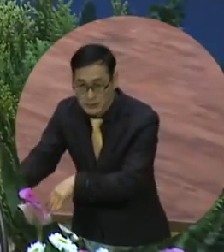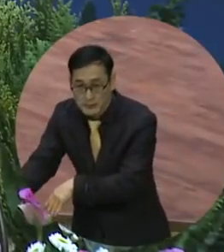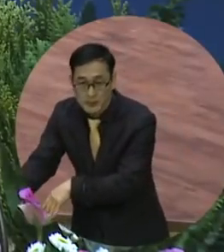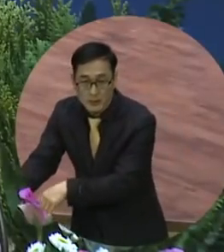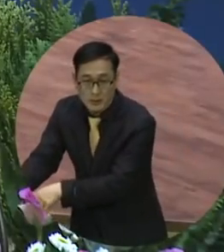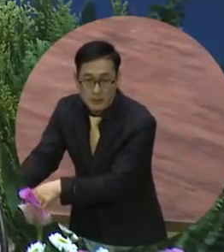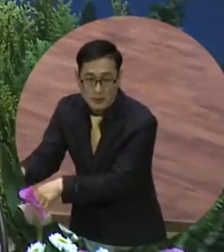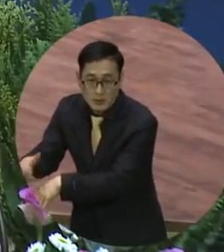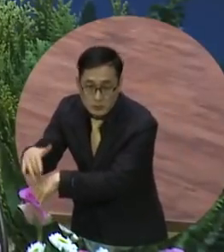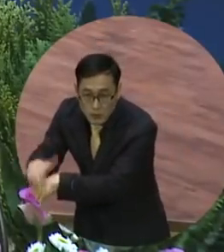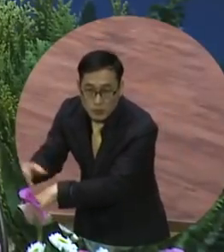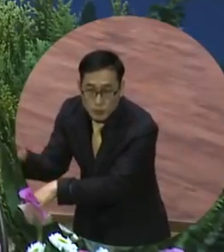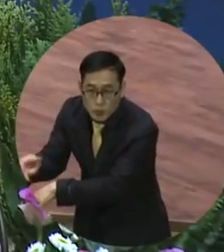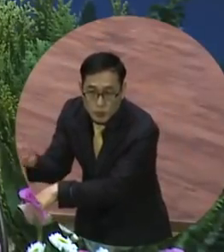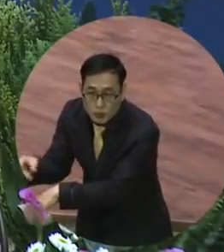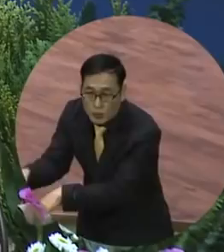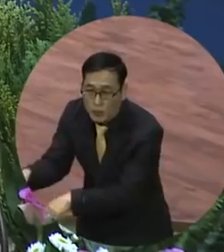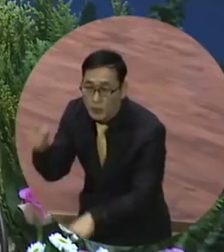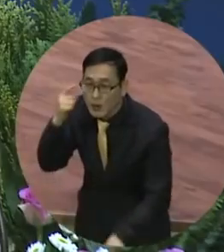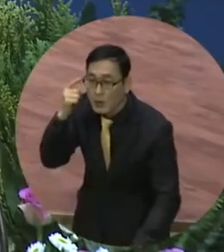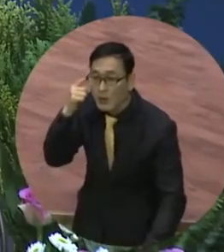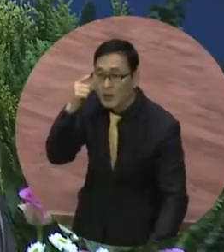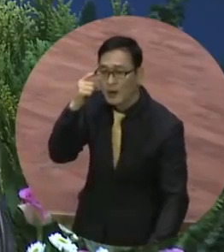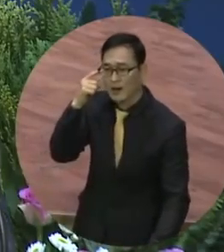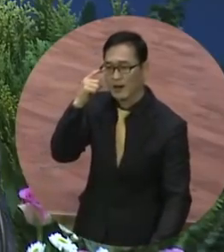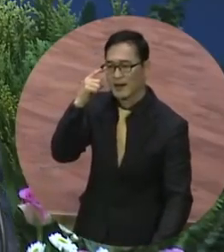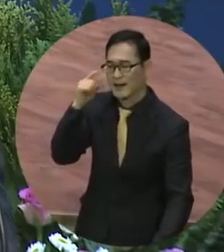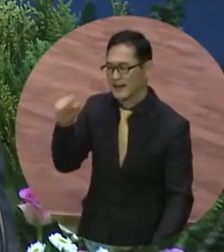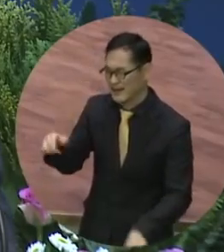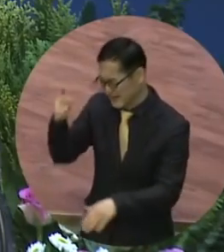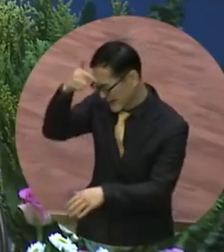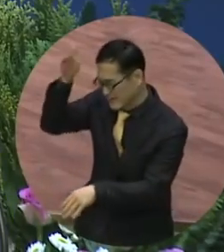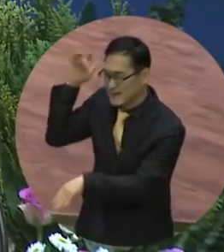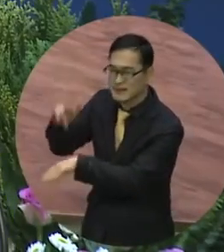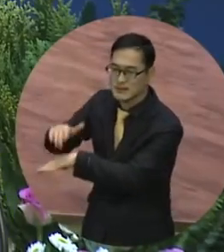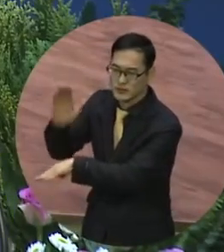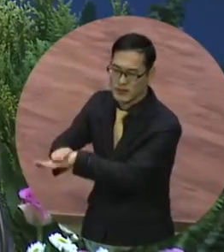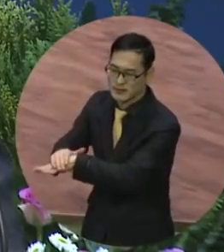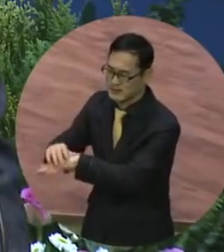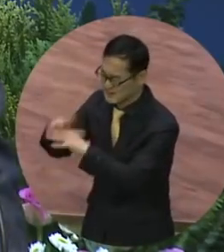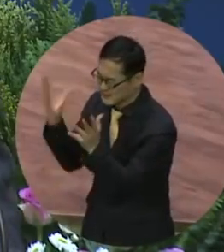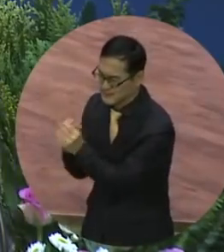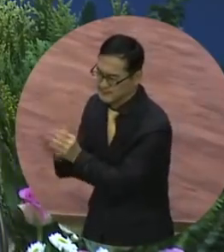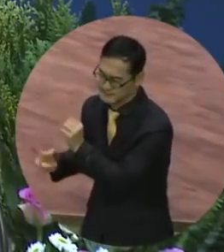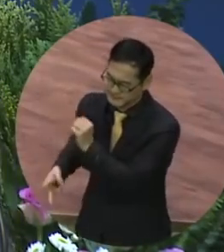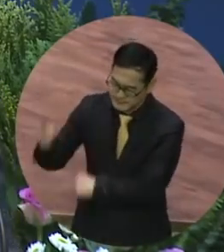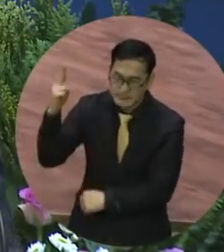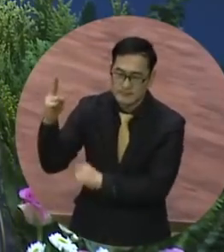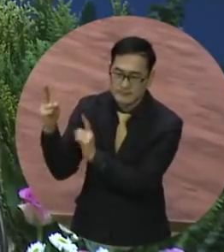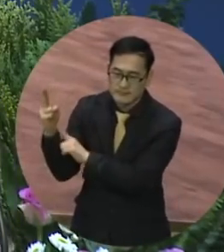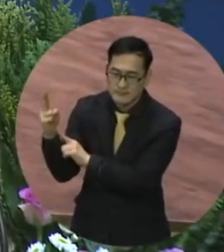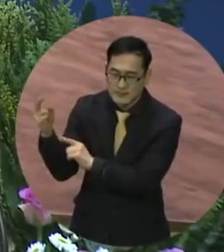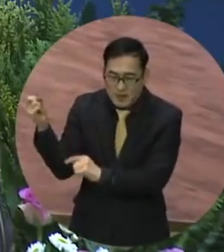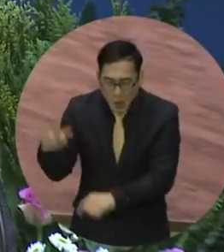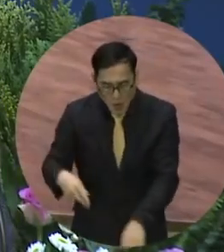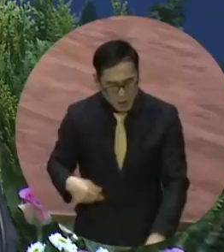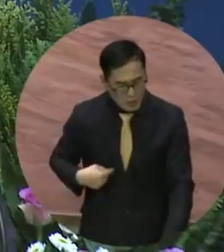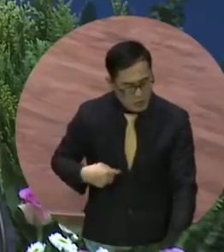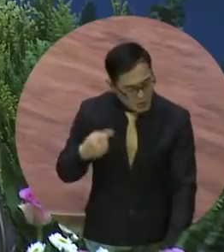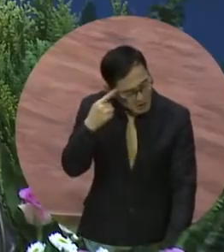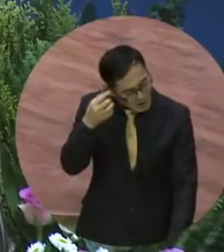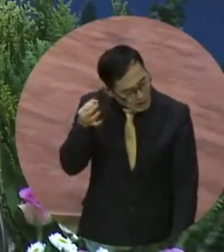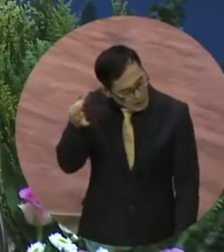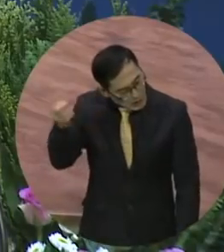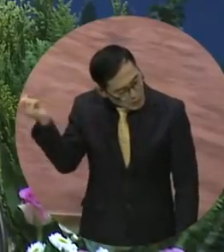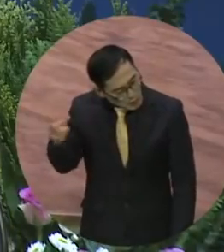이런 옛틀 여기에서 과감하게 빠져나오시 바랍니다. 쉽지 않아요. 쉽지 않습니다. 이 옛틀에